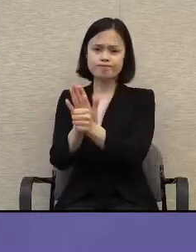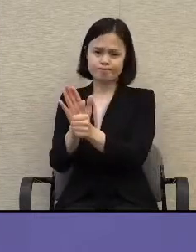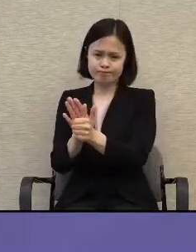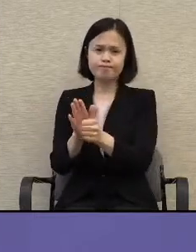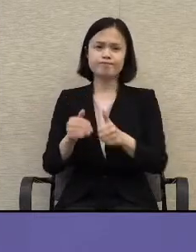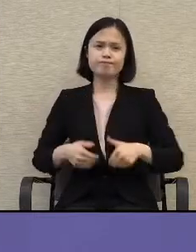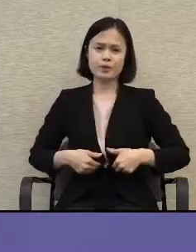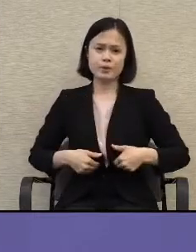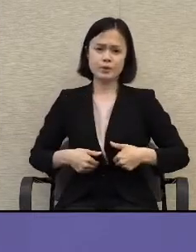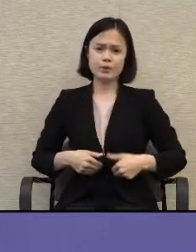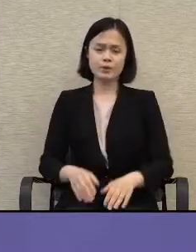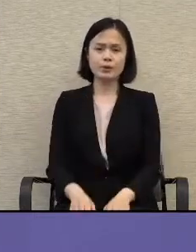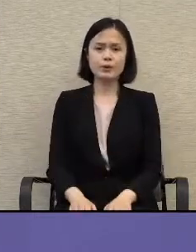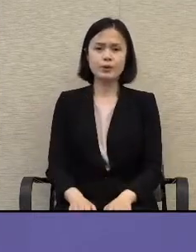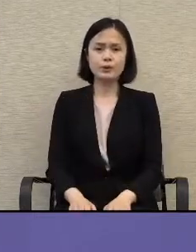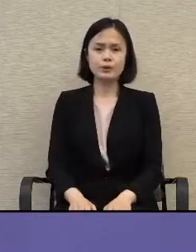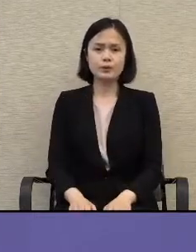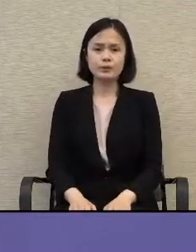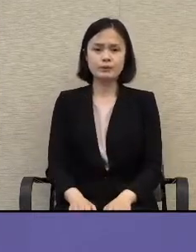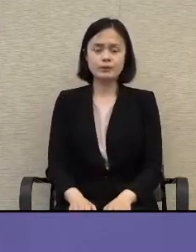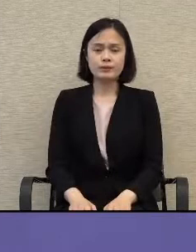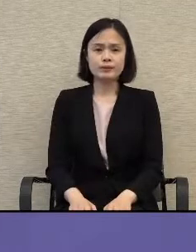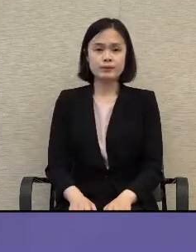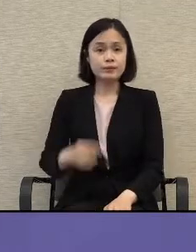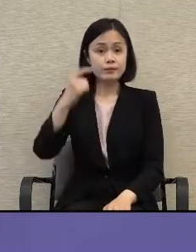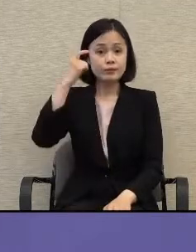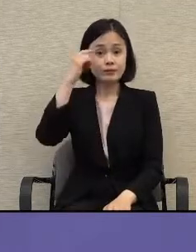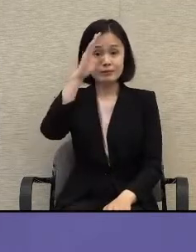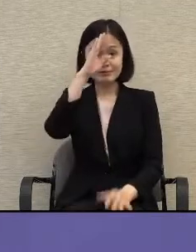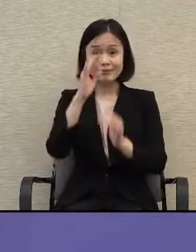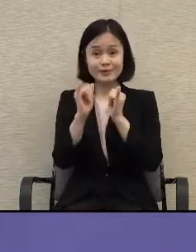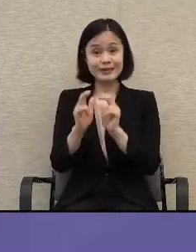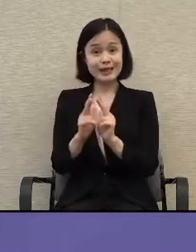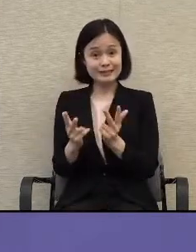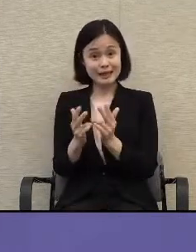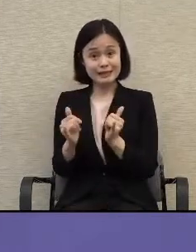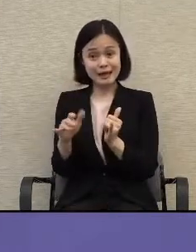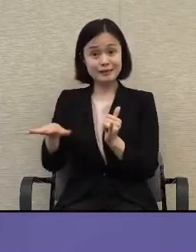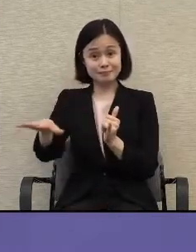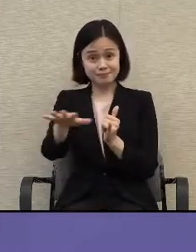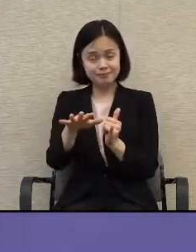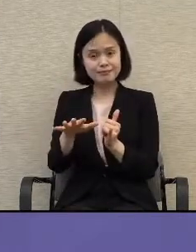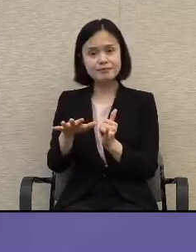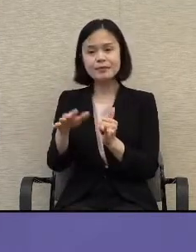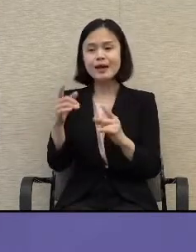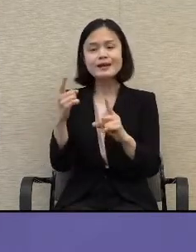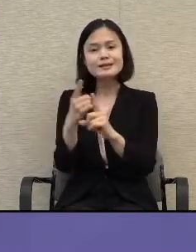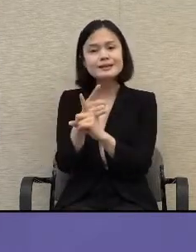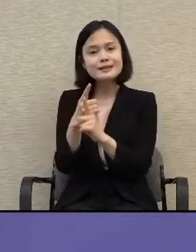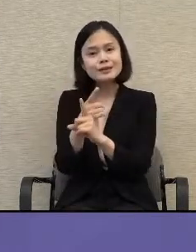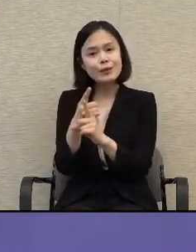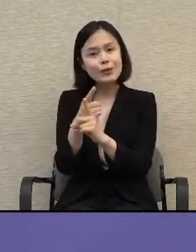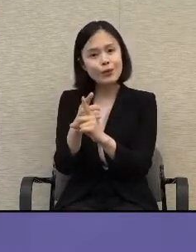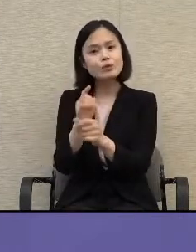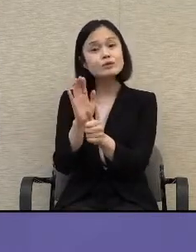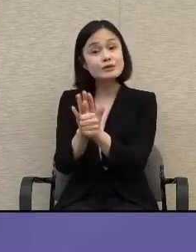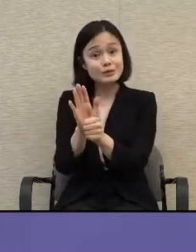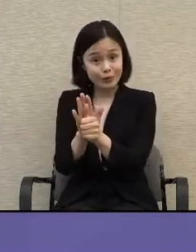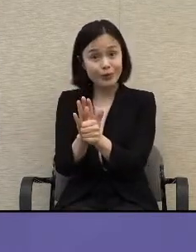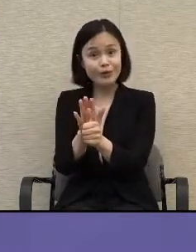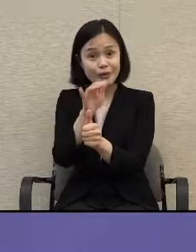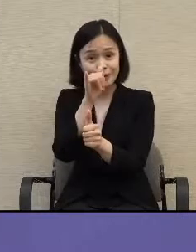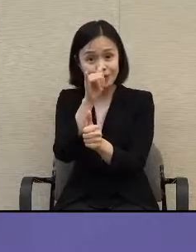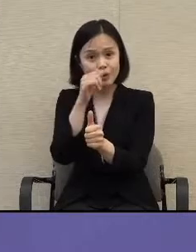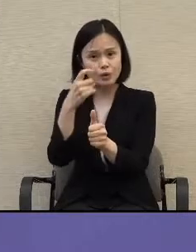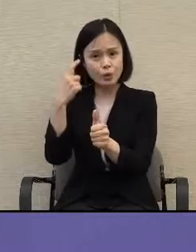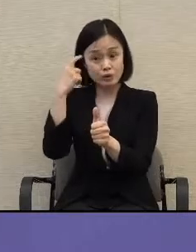강조되고 있습니다. 물론 기존 이제 정신질환자 당사자분들을 대상으로 하는 치료의 개입, 그다음에 이제 정신